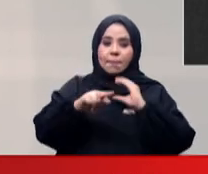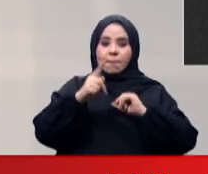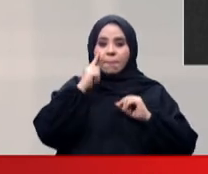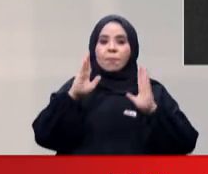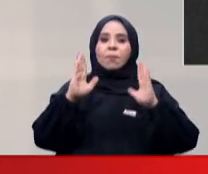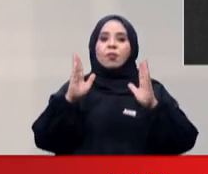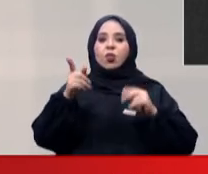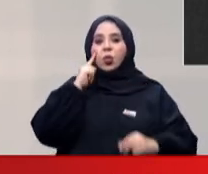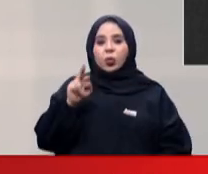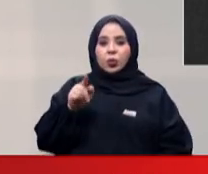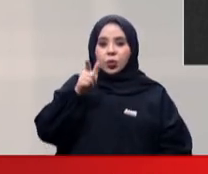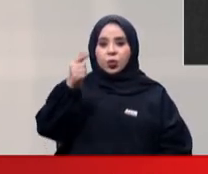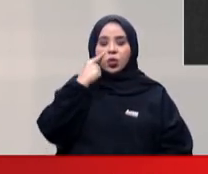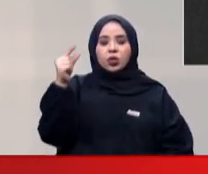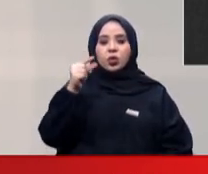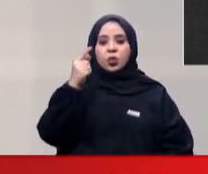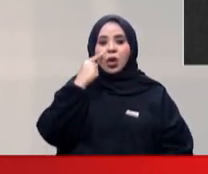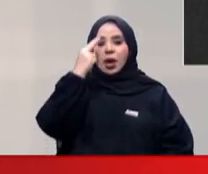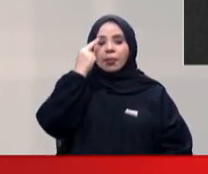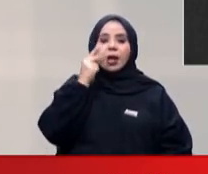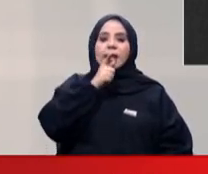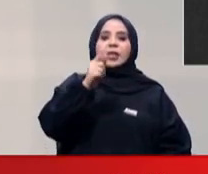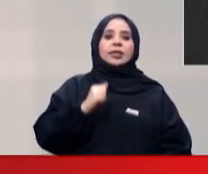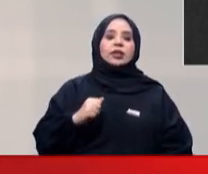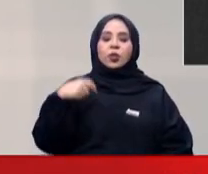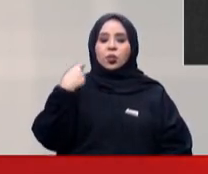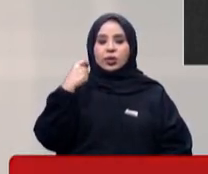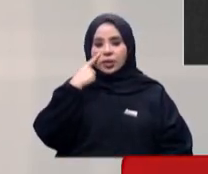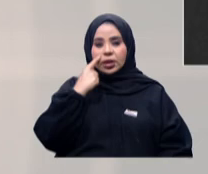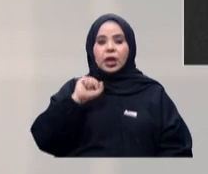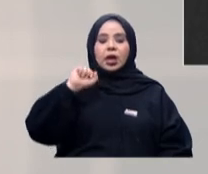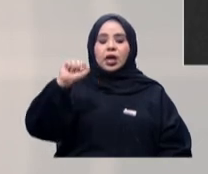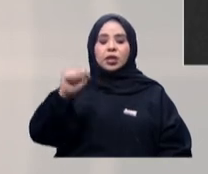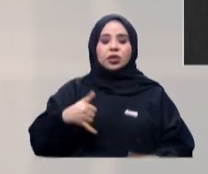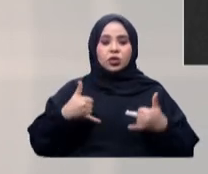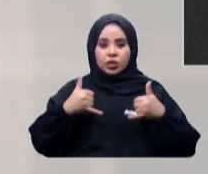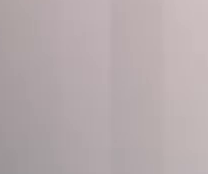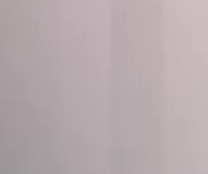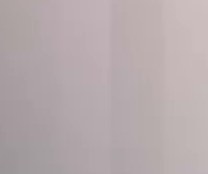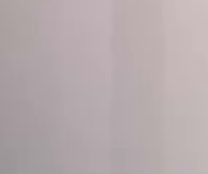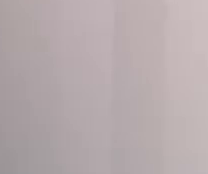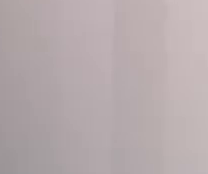تهنئة مماثلة إلى أخيه دولة الدكتور عبد العزيز جراد الوزير الأول الجزائري.